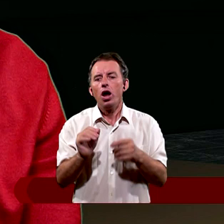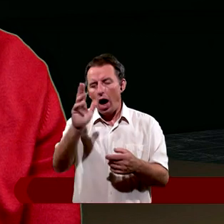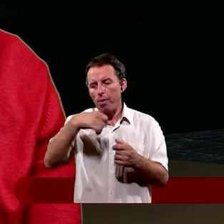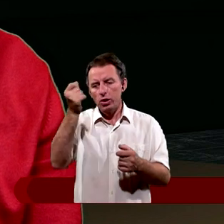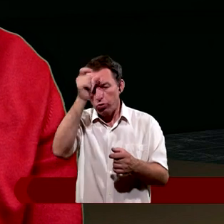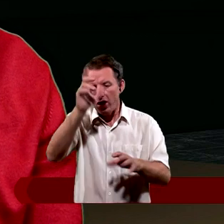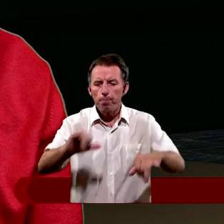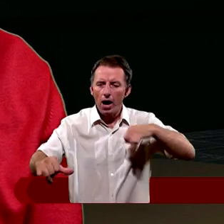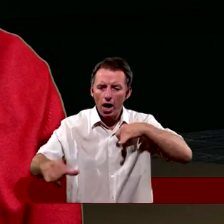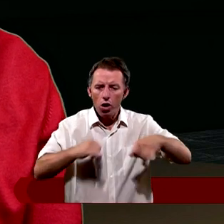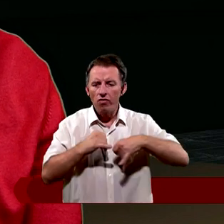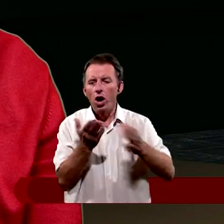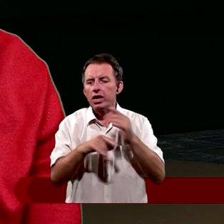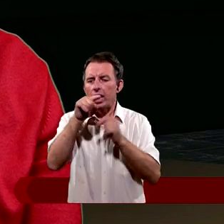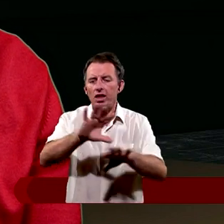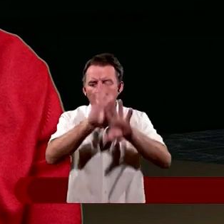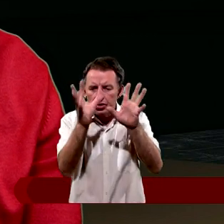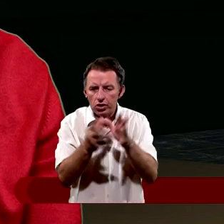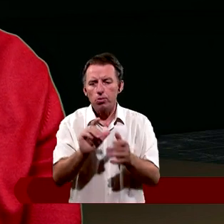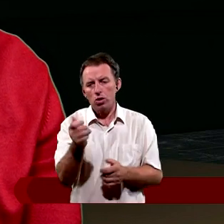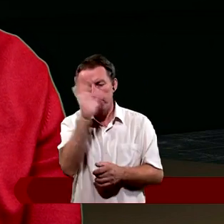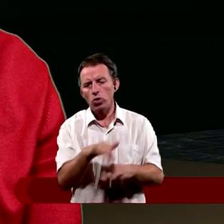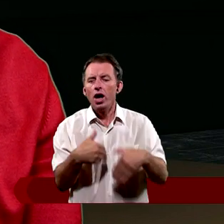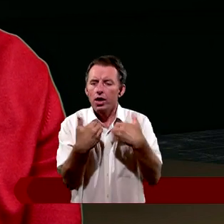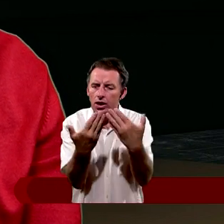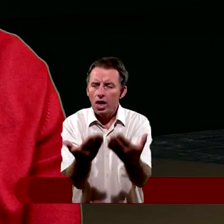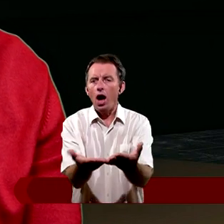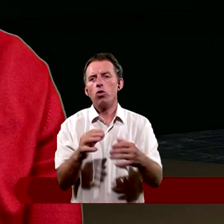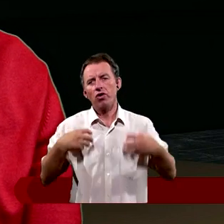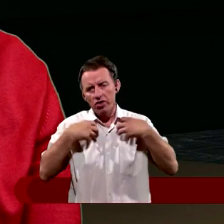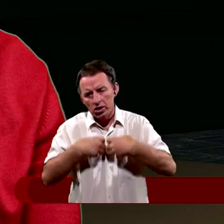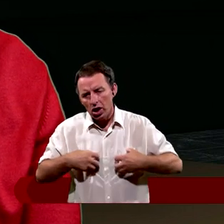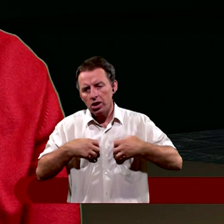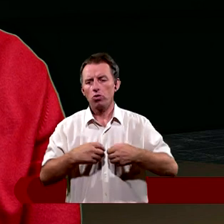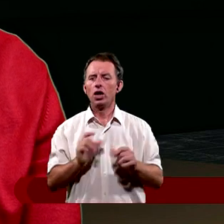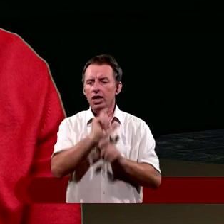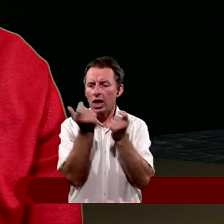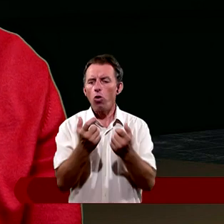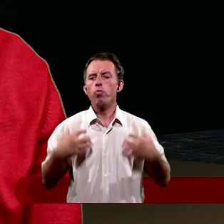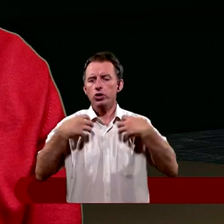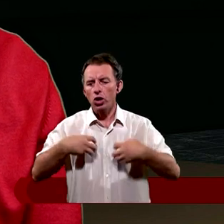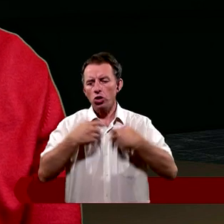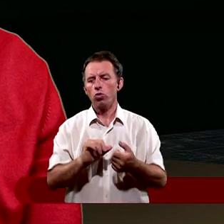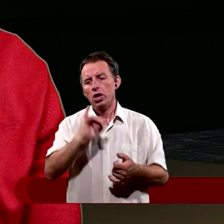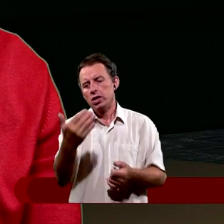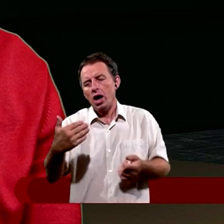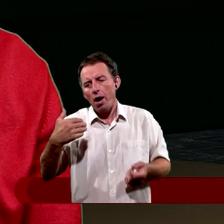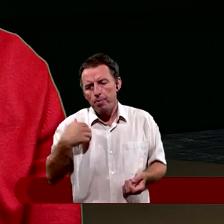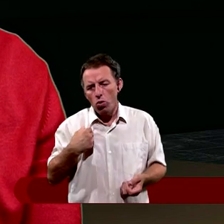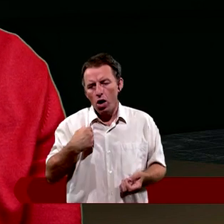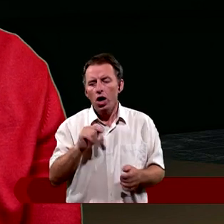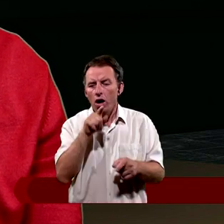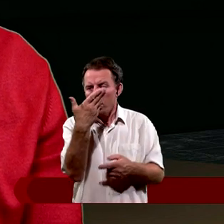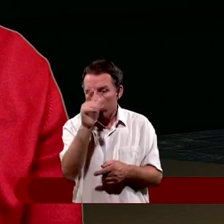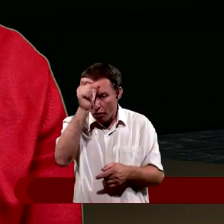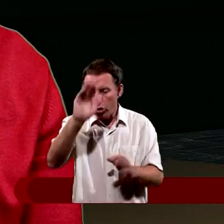człowiek panował nad tym wszystkim, co Bóg dał, nad zwierzętami, nad całą przyrodą, jaka była tutaj